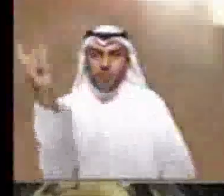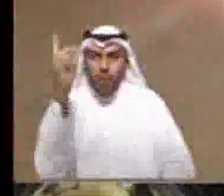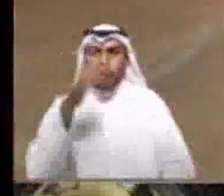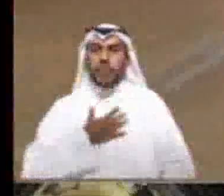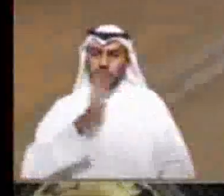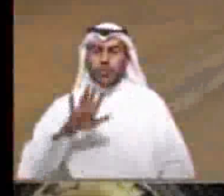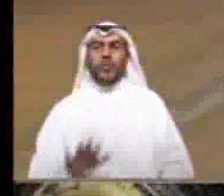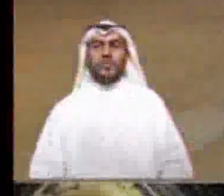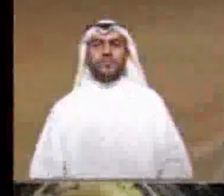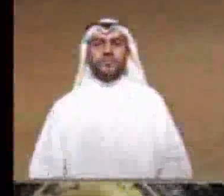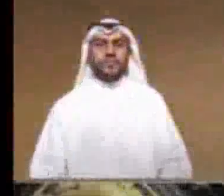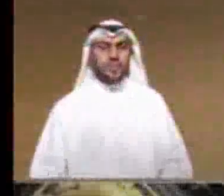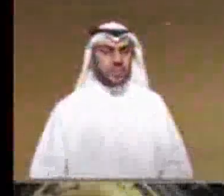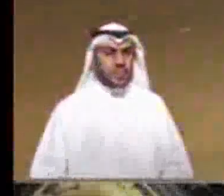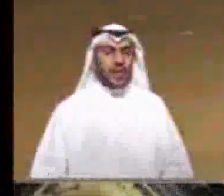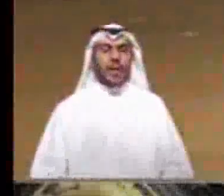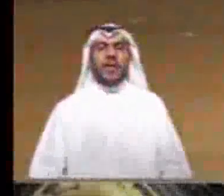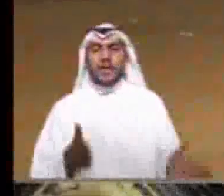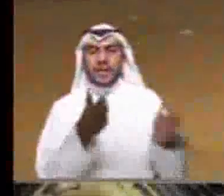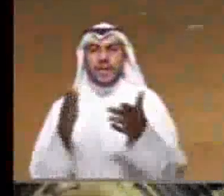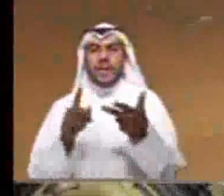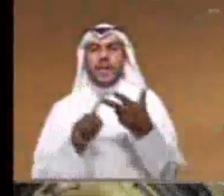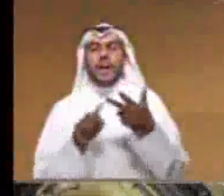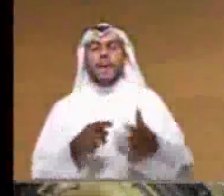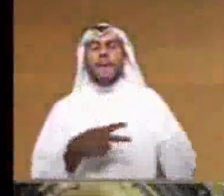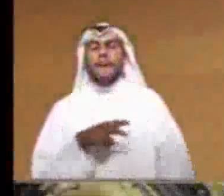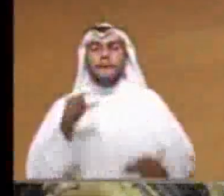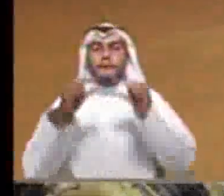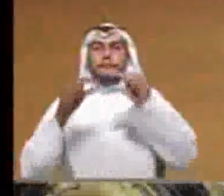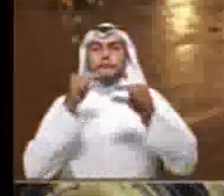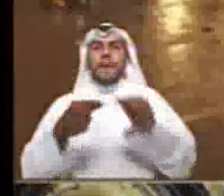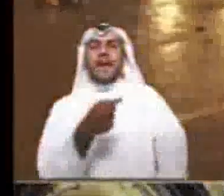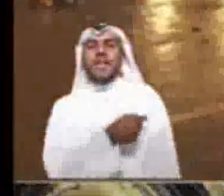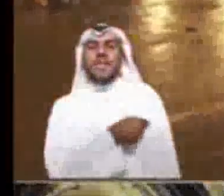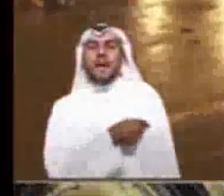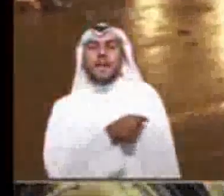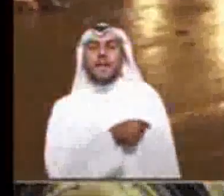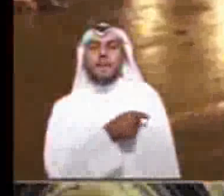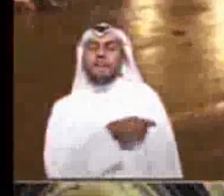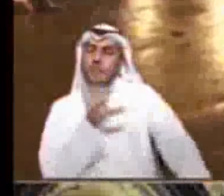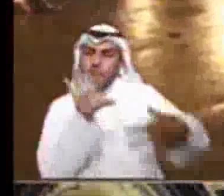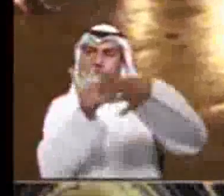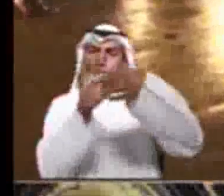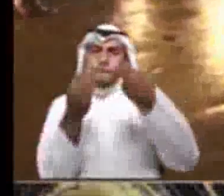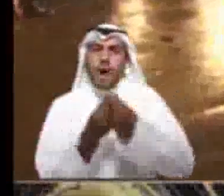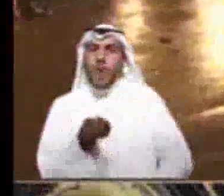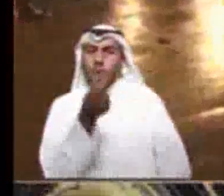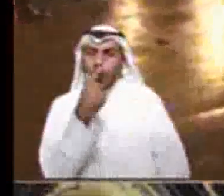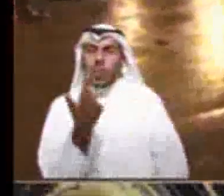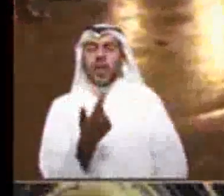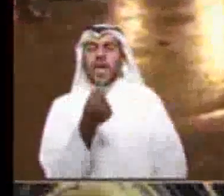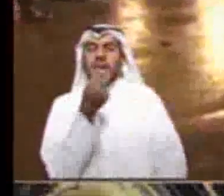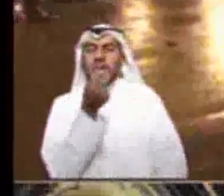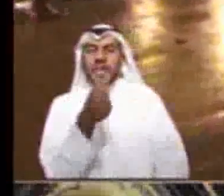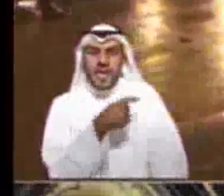المقبلة، إلى جانب تواصل بنك الدم مع جميع المستشفيات، علاوة على رفع المخزون الدوائي والتأكد